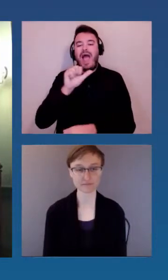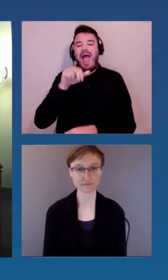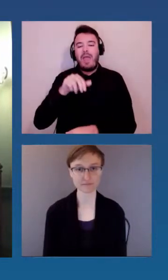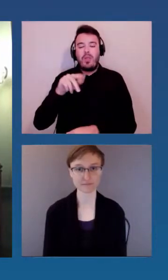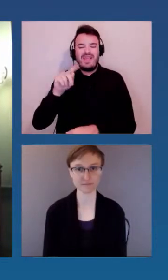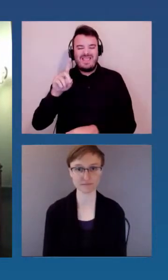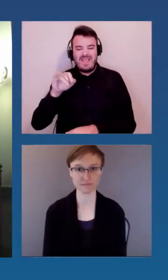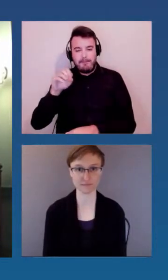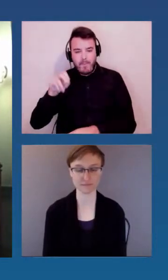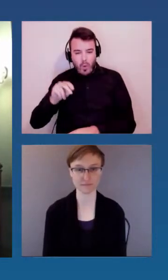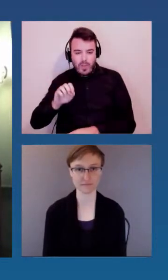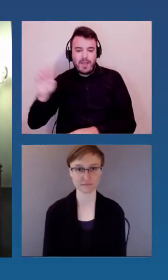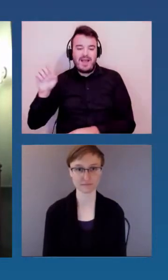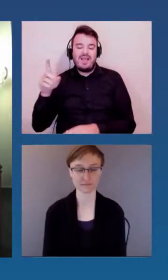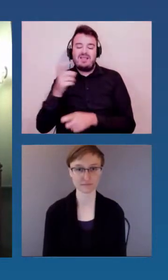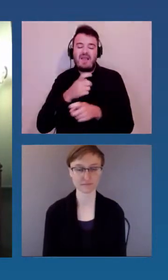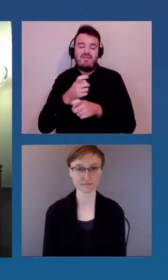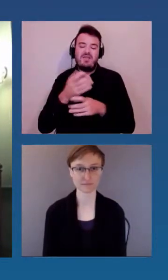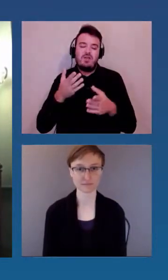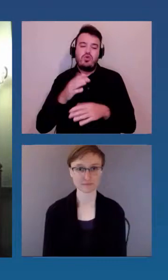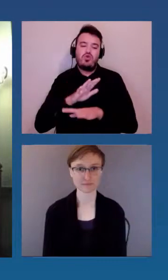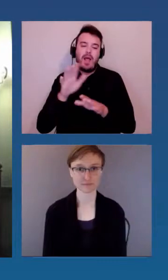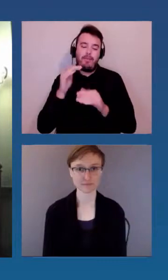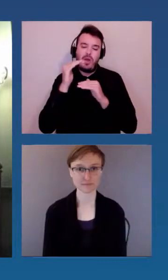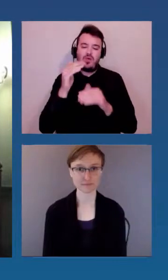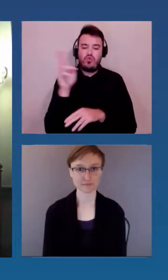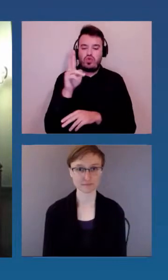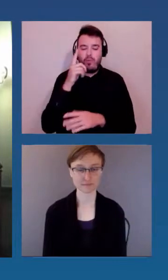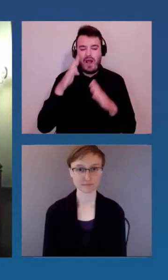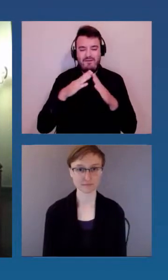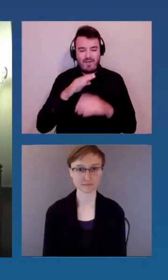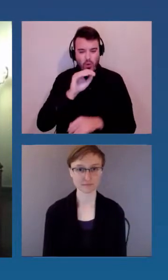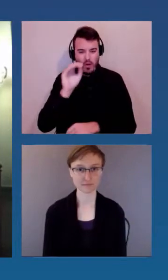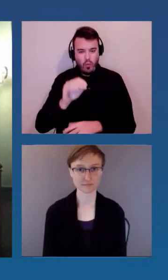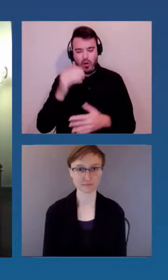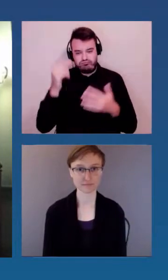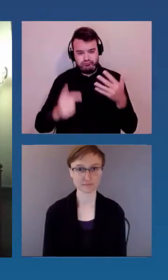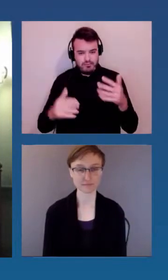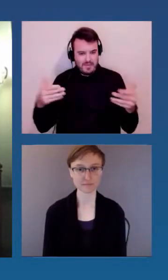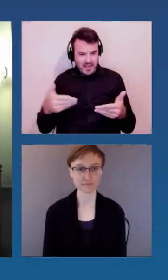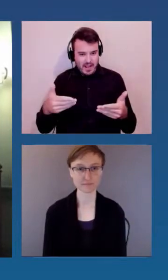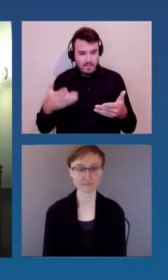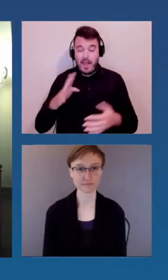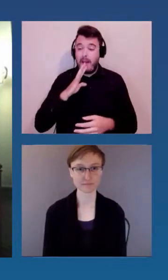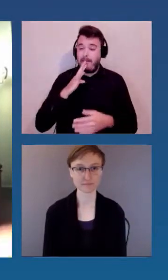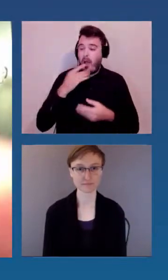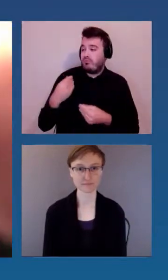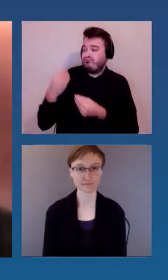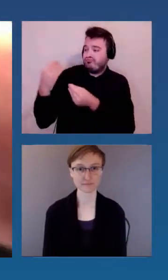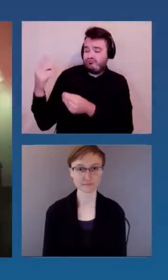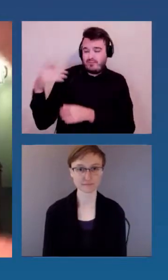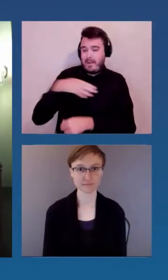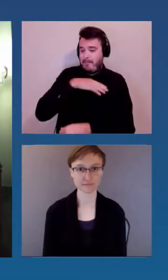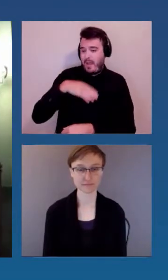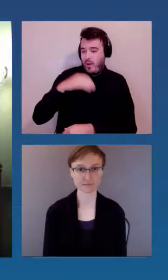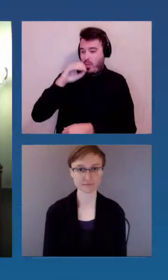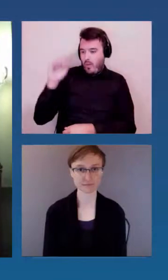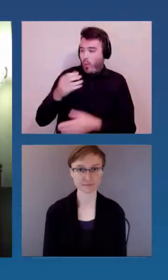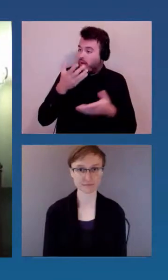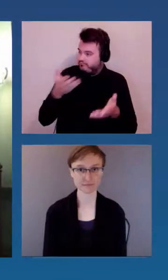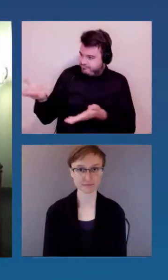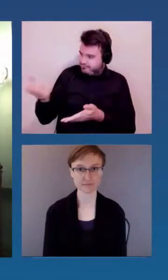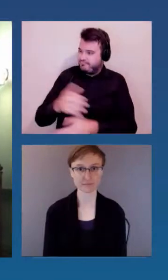services de protection et d'urgence pour la ville d'Ottawa. Je passe maintenant la parole au maire d'Ottawa. Please go ahead, Mayor